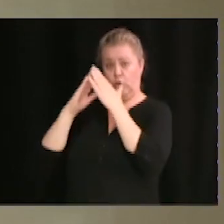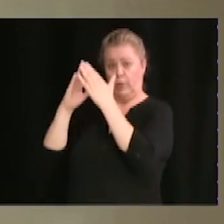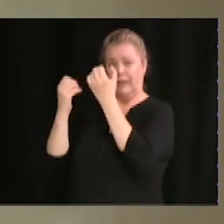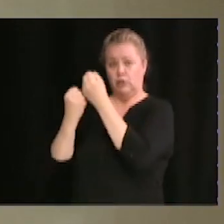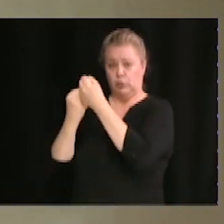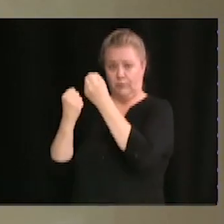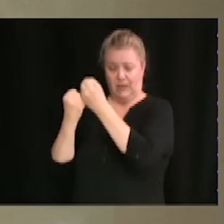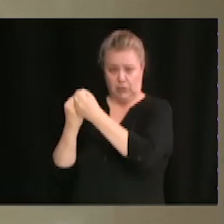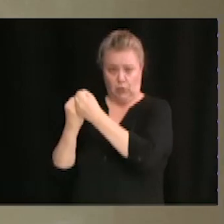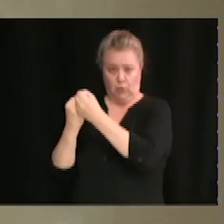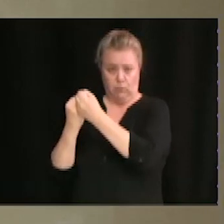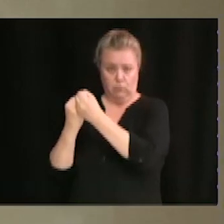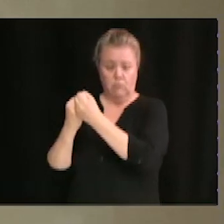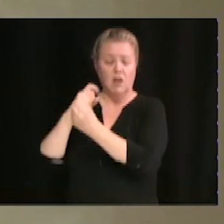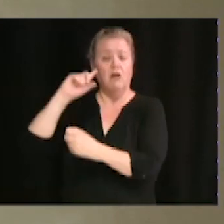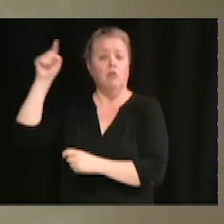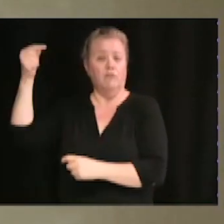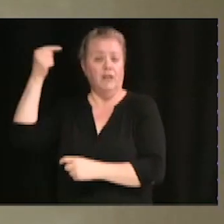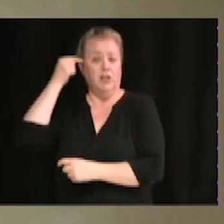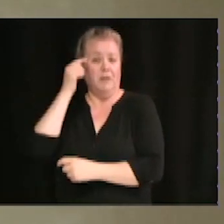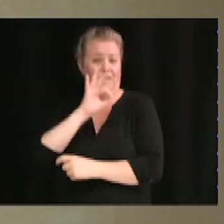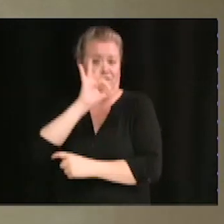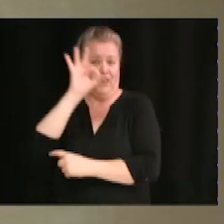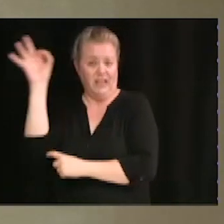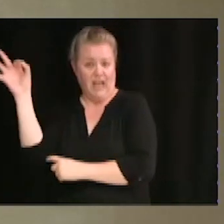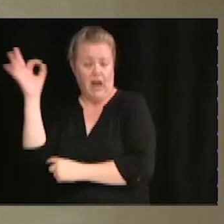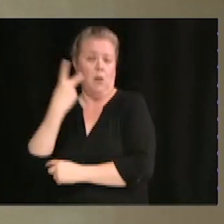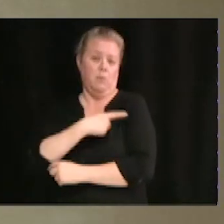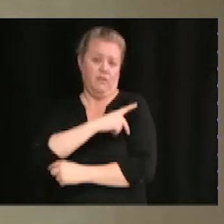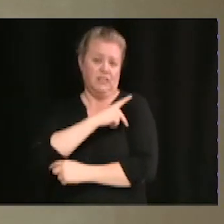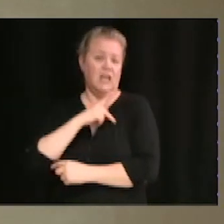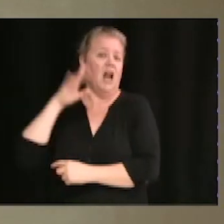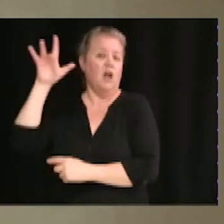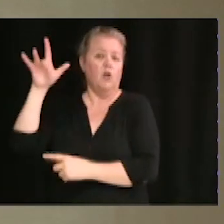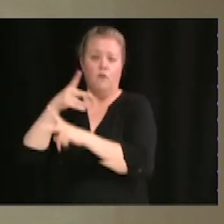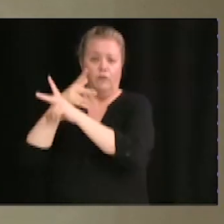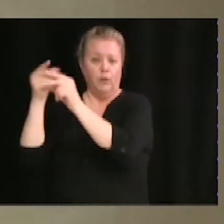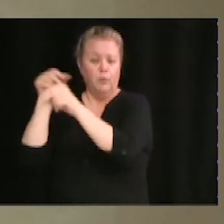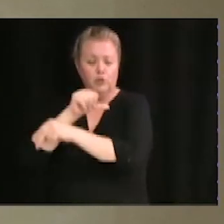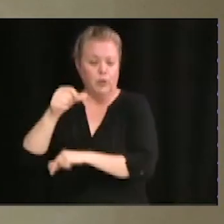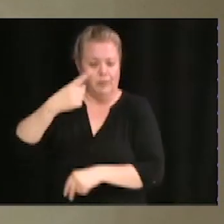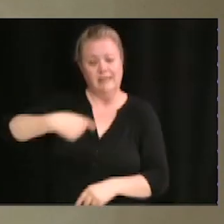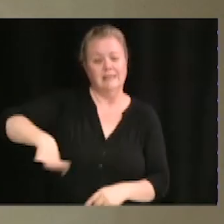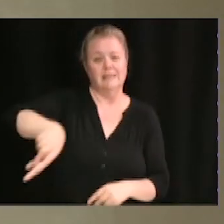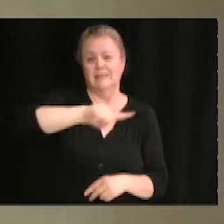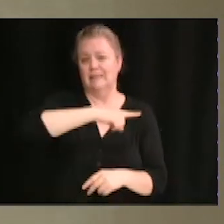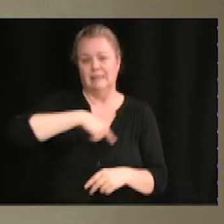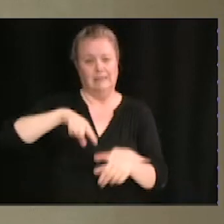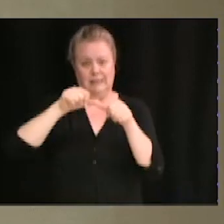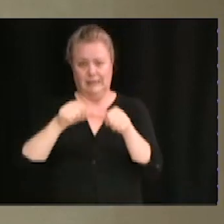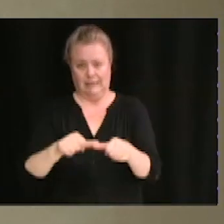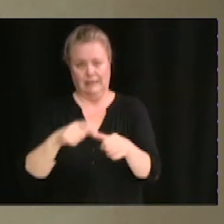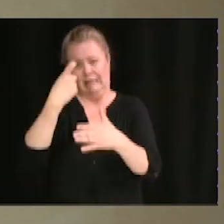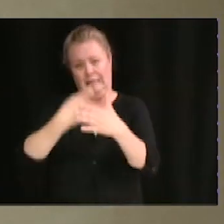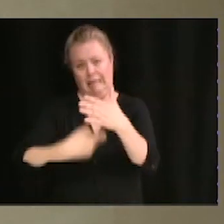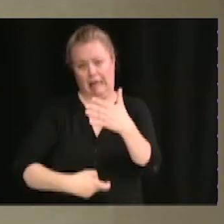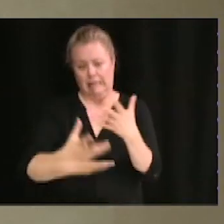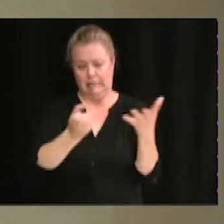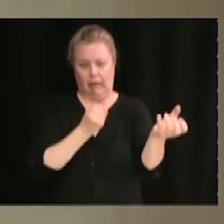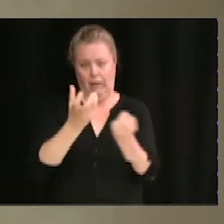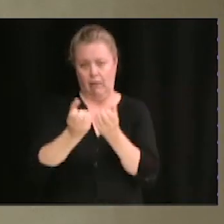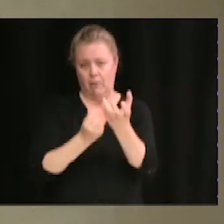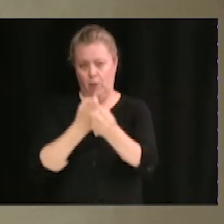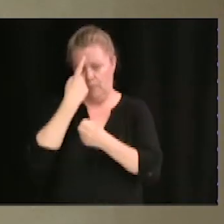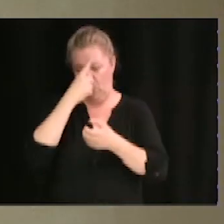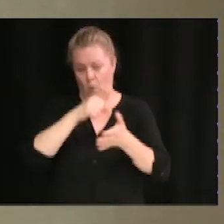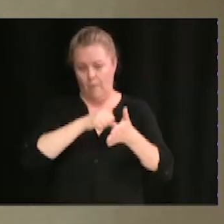parce qu'on ne veut pas que ce soit sur les seules épaules des payeurs de taxes de Victoriaville de payer ces travaux majeurs pour assurer